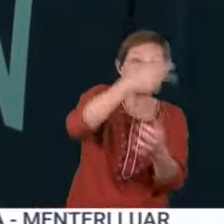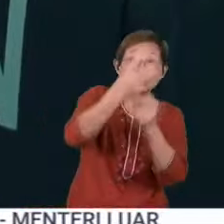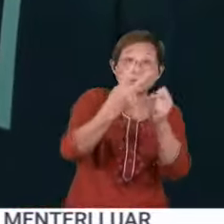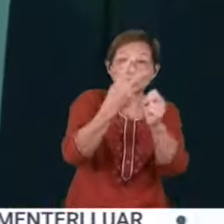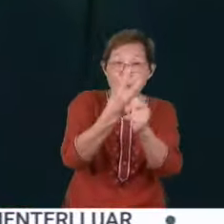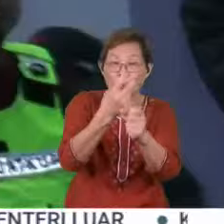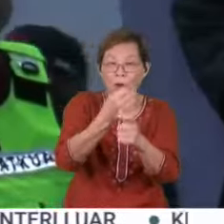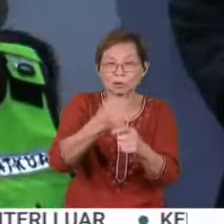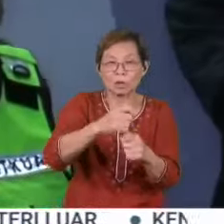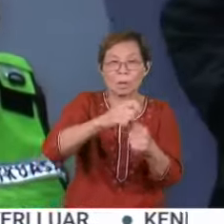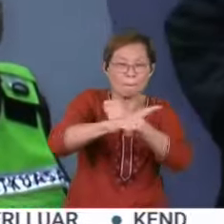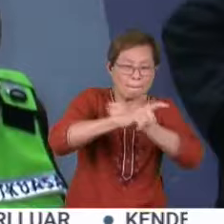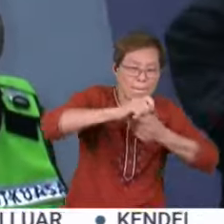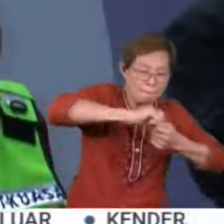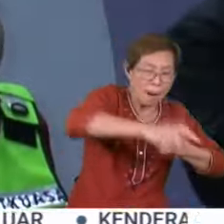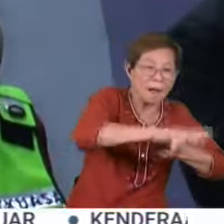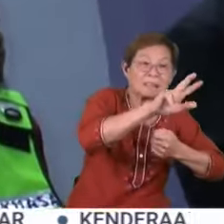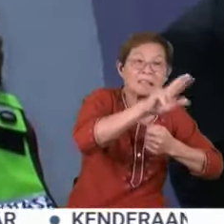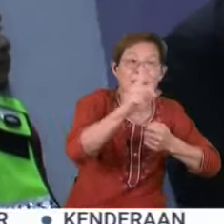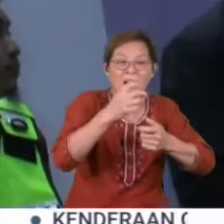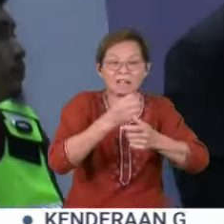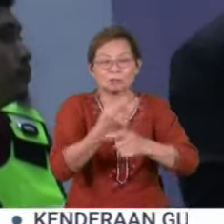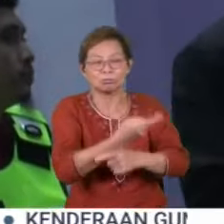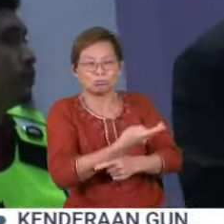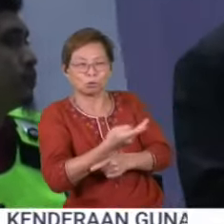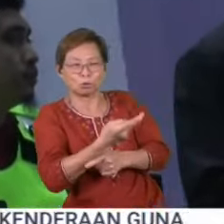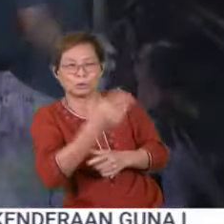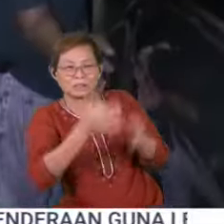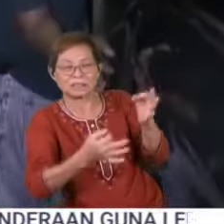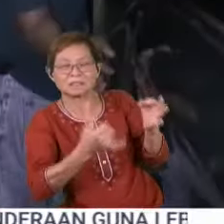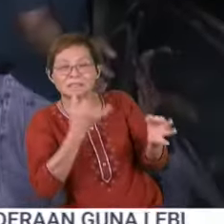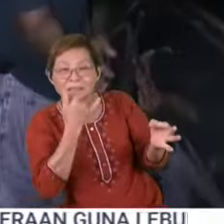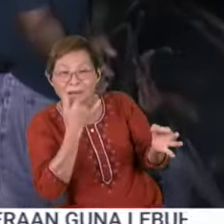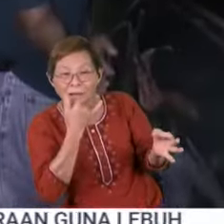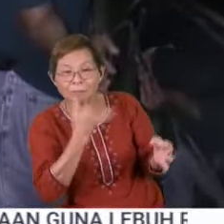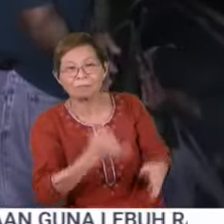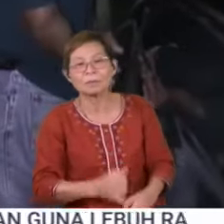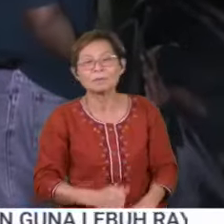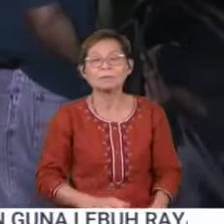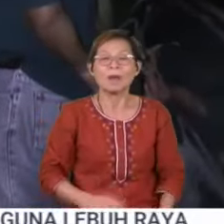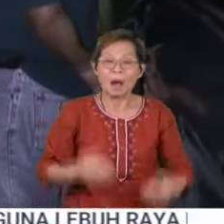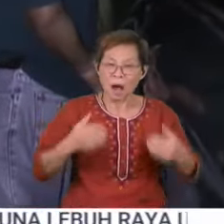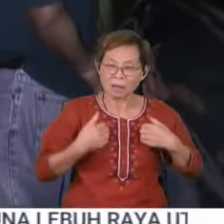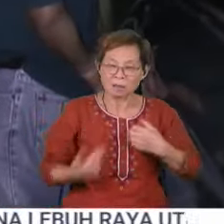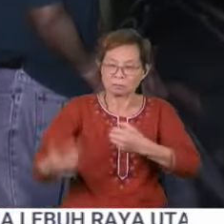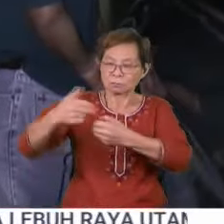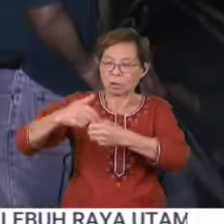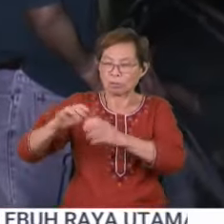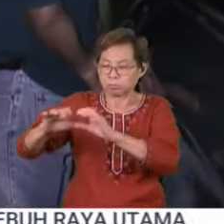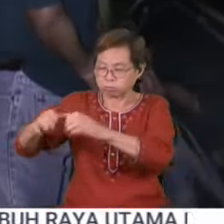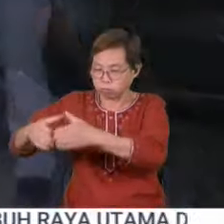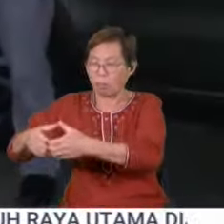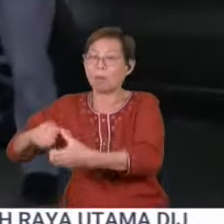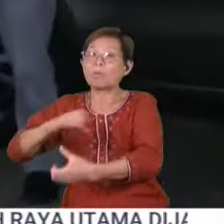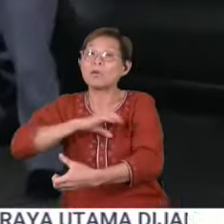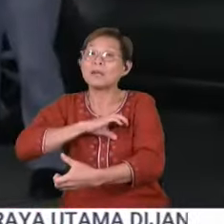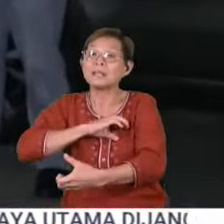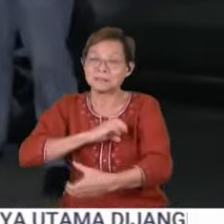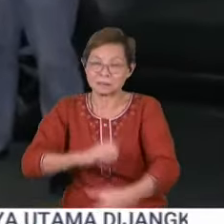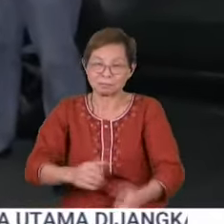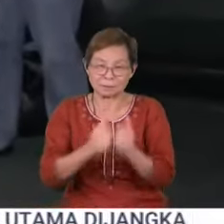denda RM3,000 atau kedua-duanya jika sabit kesalahan. Operasi turut disertai pasukan polis.